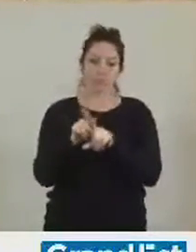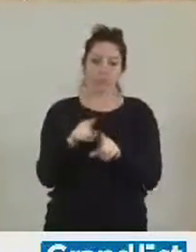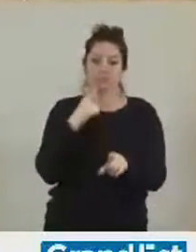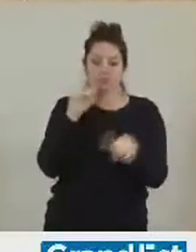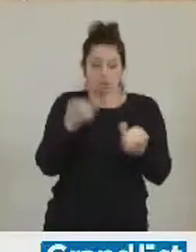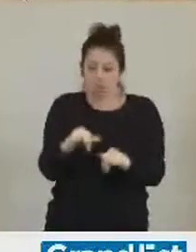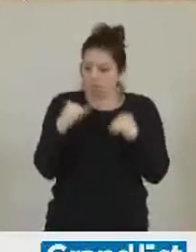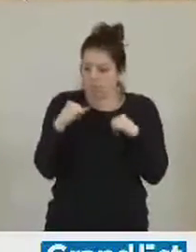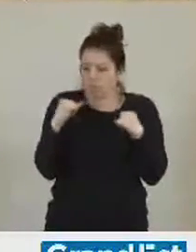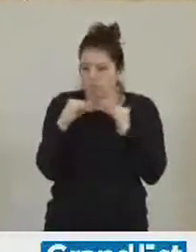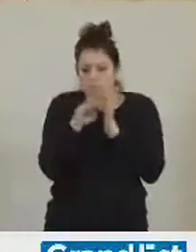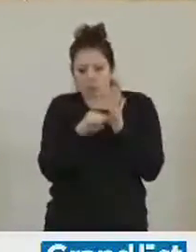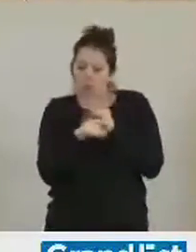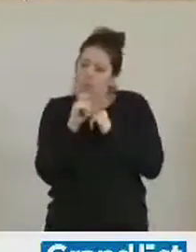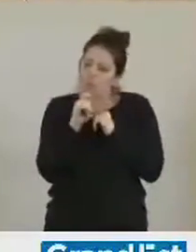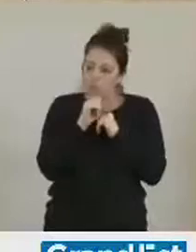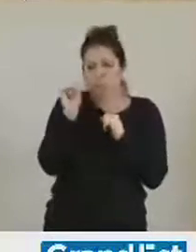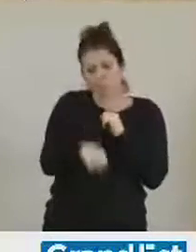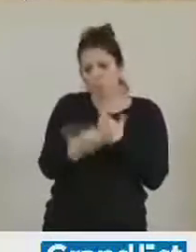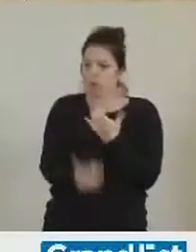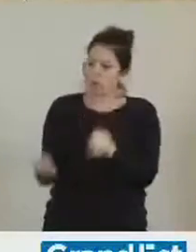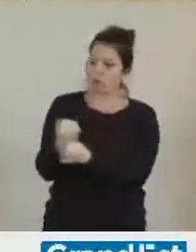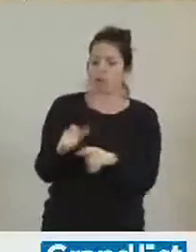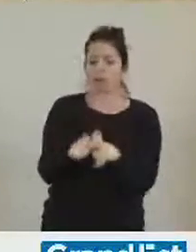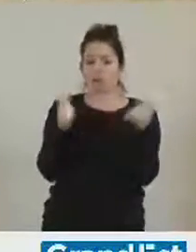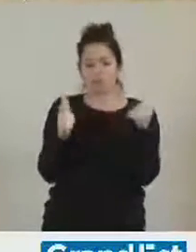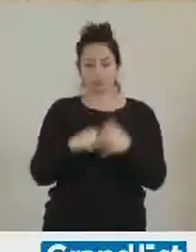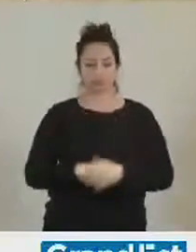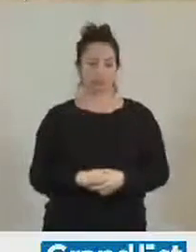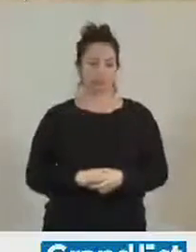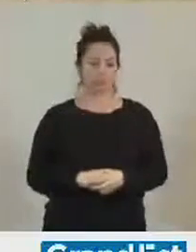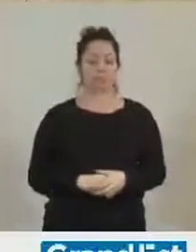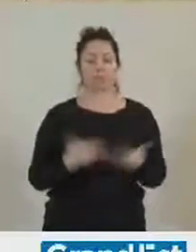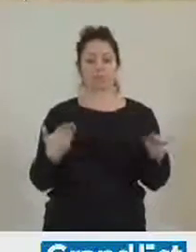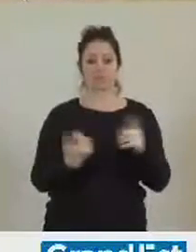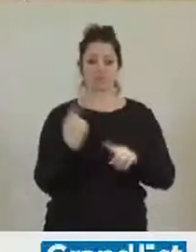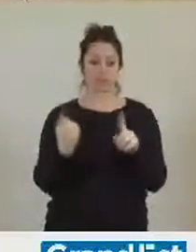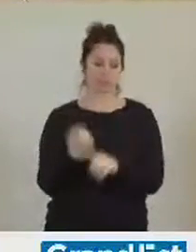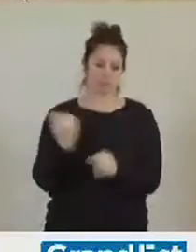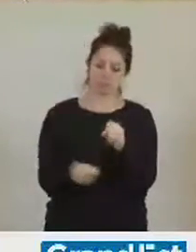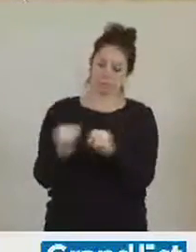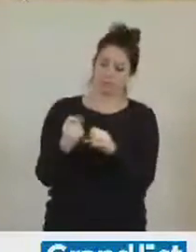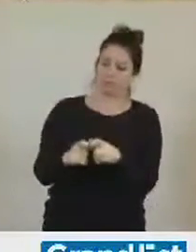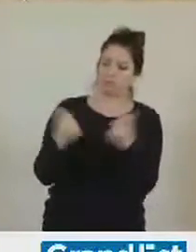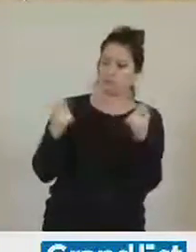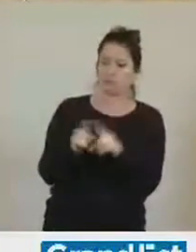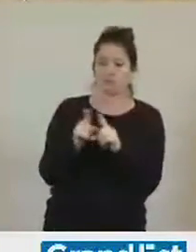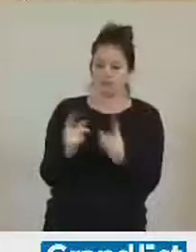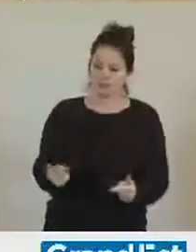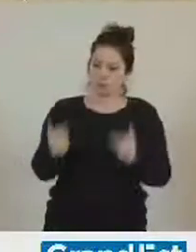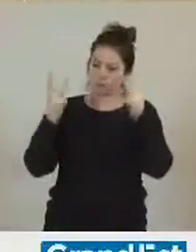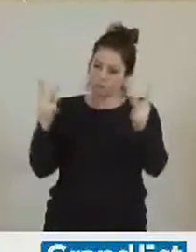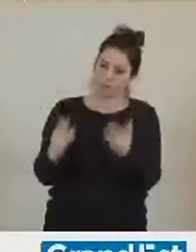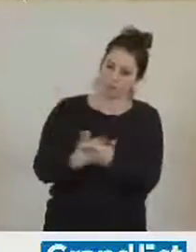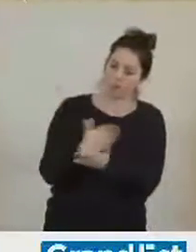statut souhaitant créer une entreprise. L'accent est mis là aussi sur le partenariat avec les entreprises et sur la valorisation des parcours de création,